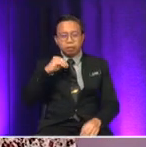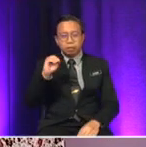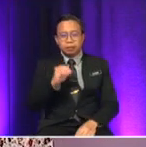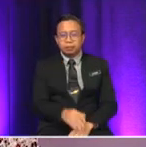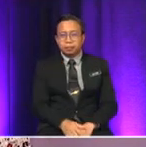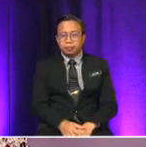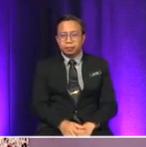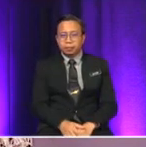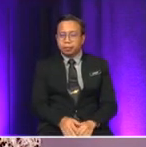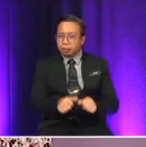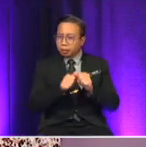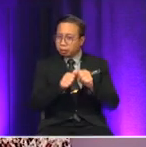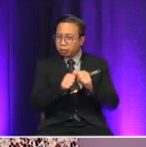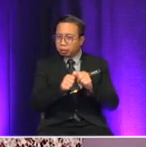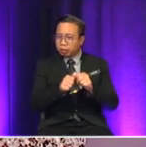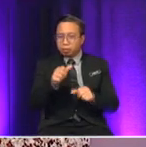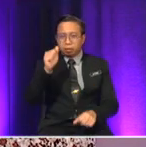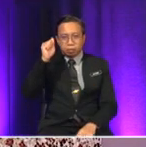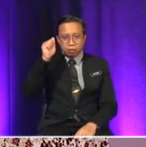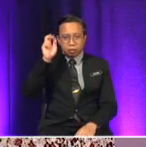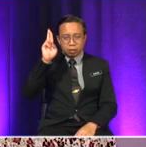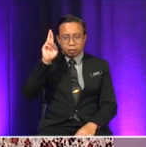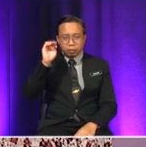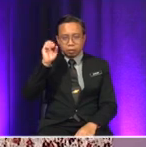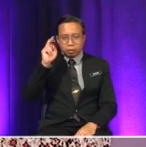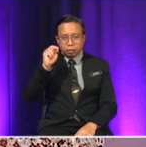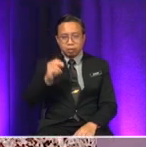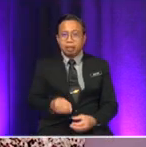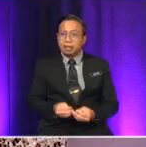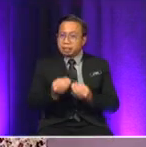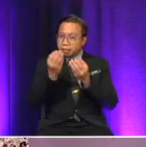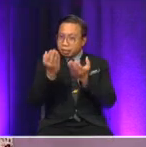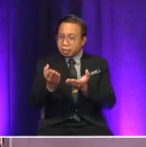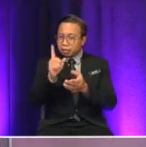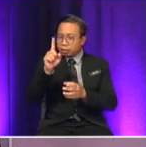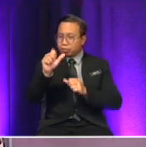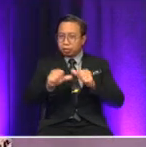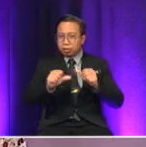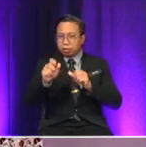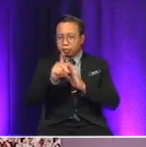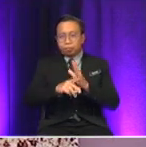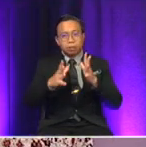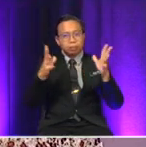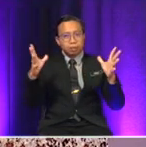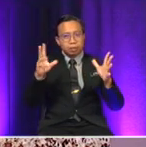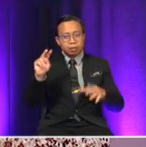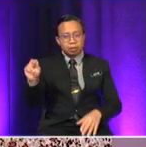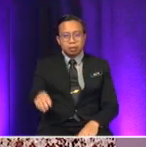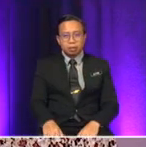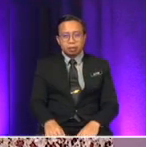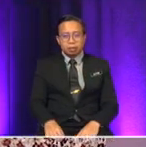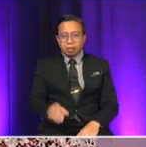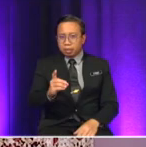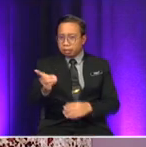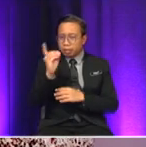okey, berdasarkan Arman ni kan, okey, cadangkan satu aktiviti perkembangan estetika dan daya kreatif